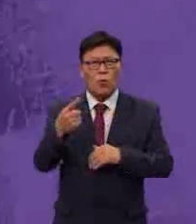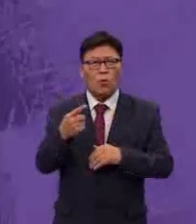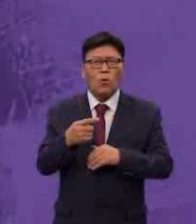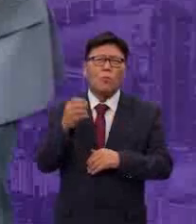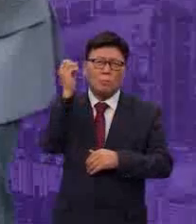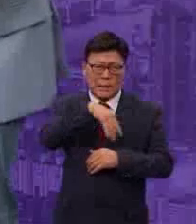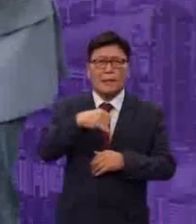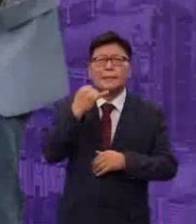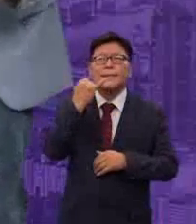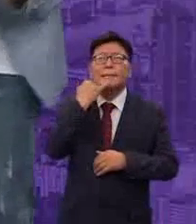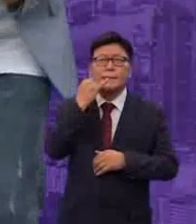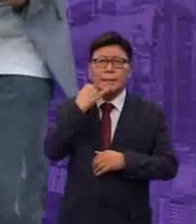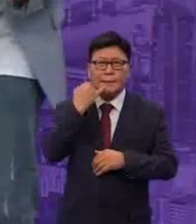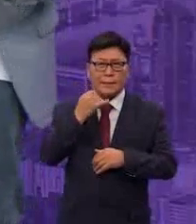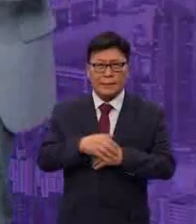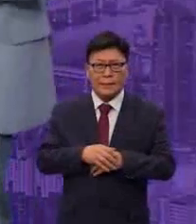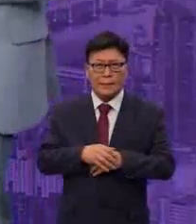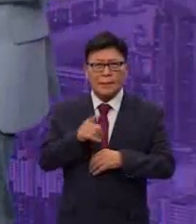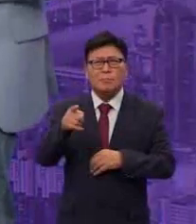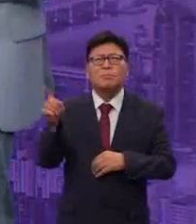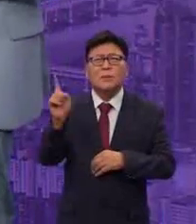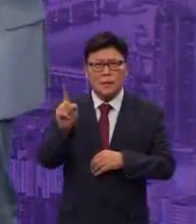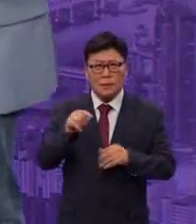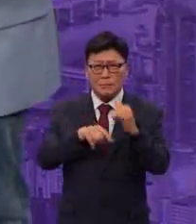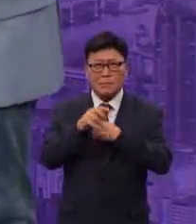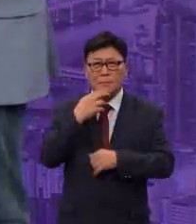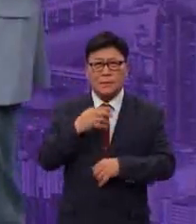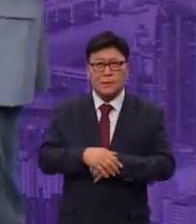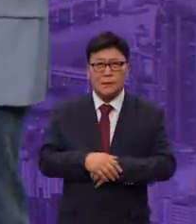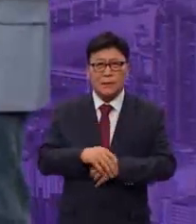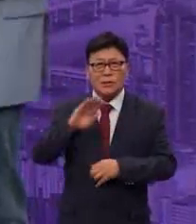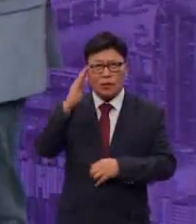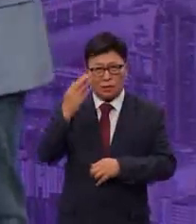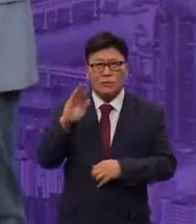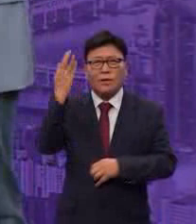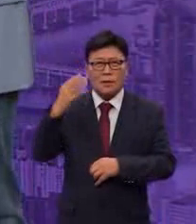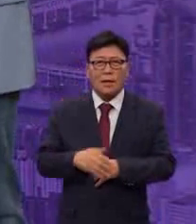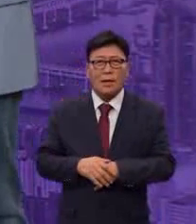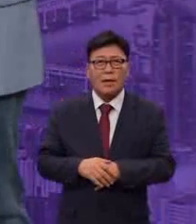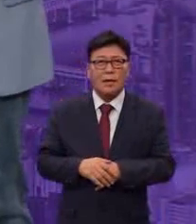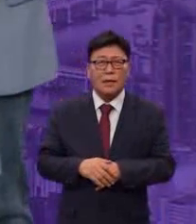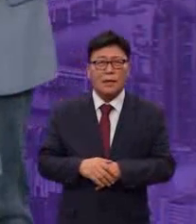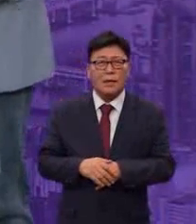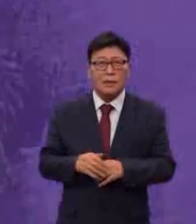실패해도 마 개안타. 더 멋이라고. 개안타, 개안타.